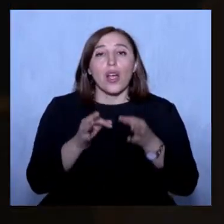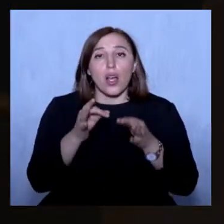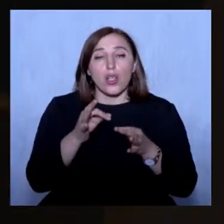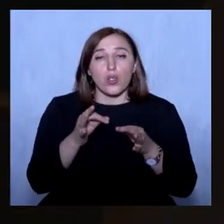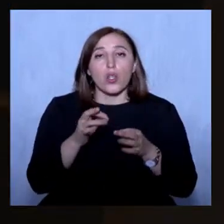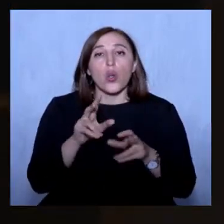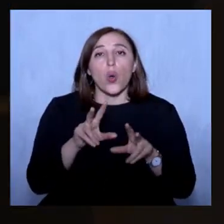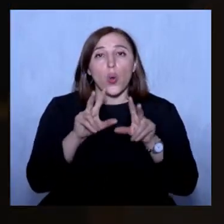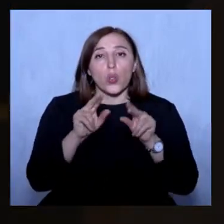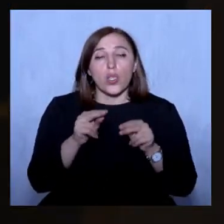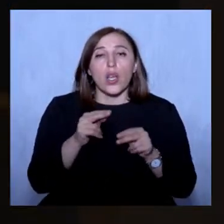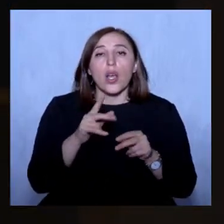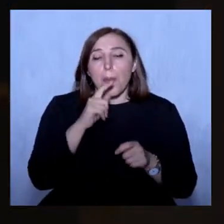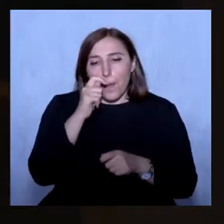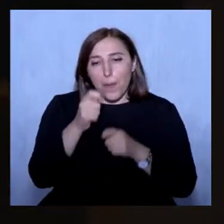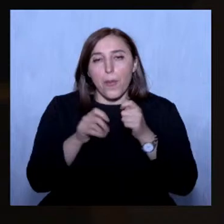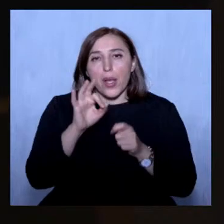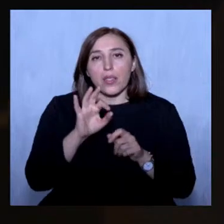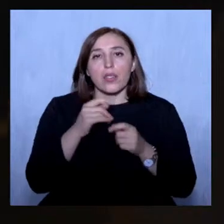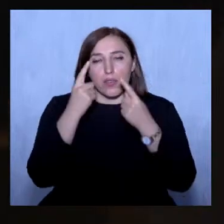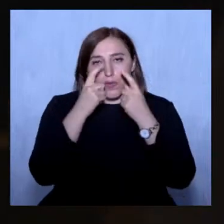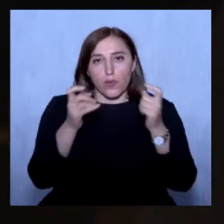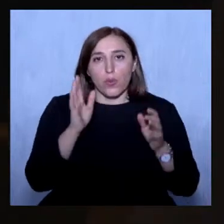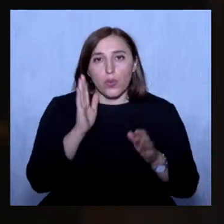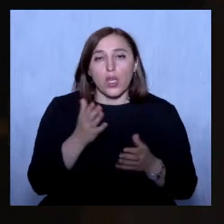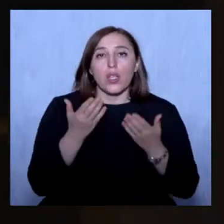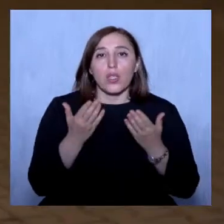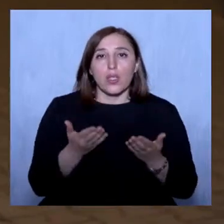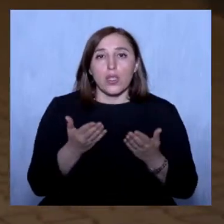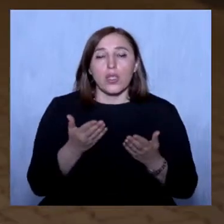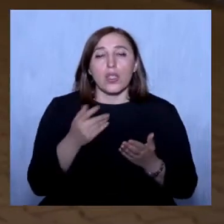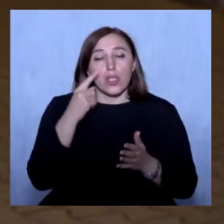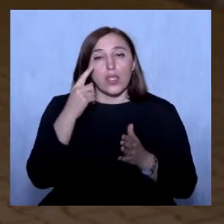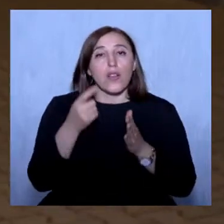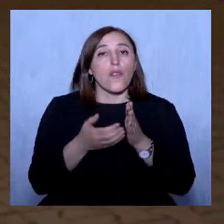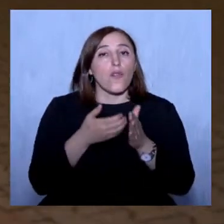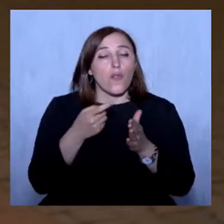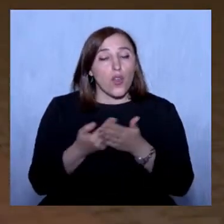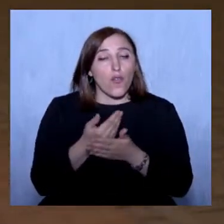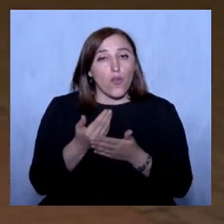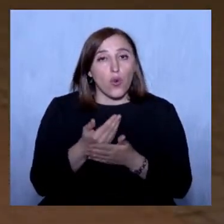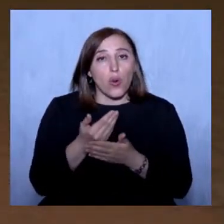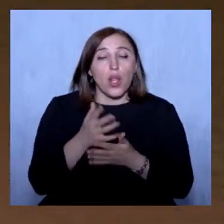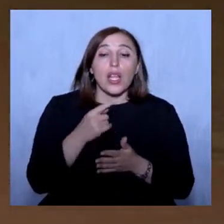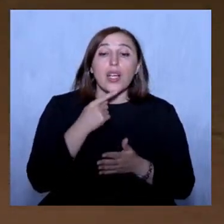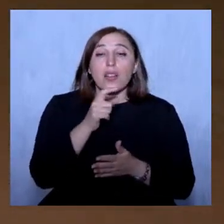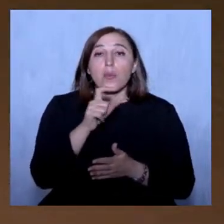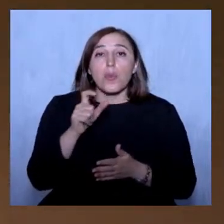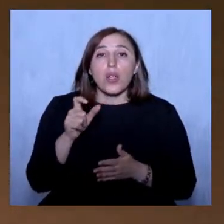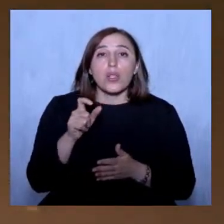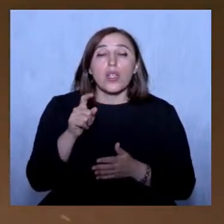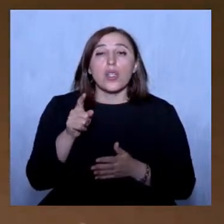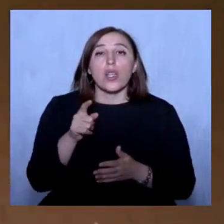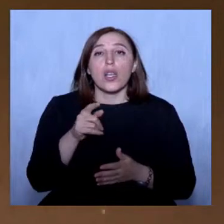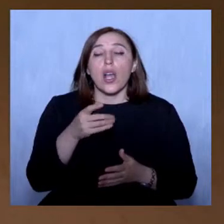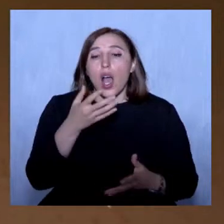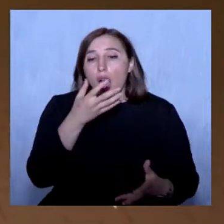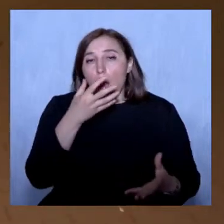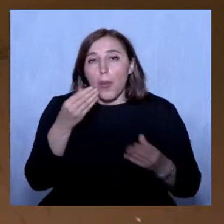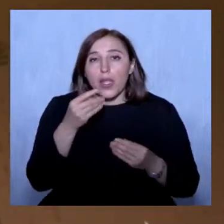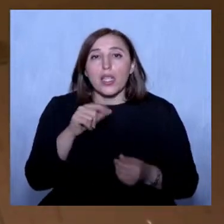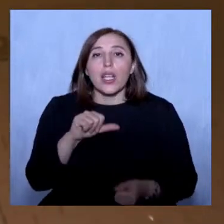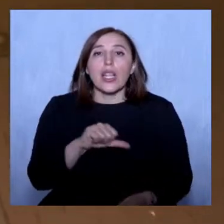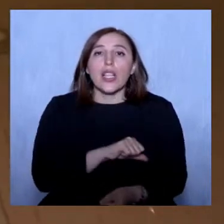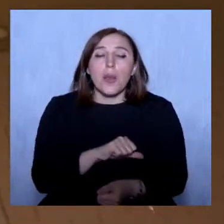խոստանալով մի քանի ժամից նորմ անրամասներ հաղորդել։ Այս պահին արկատեղեկատվության համաձայն կասկացյալներ նապորինի գործունեությունից են թադրապար